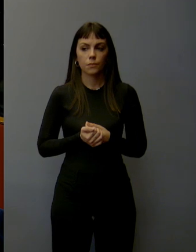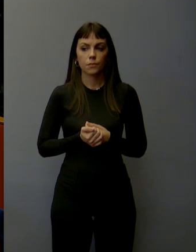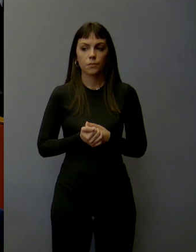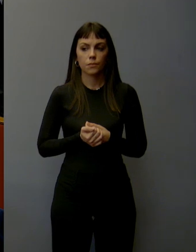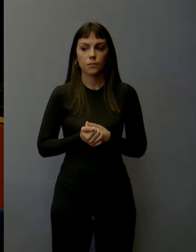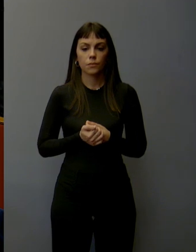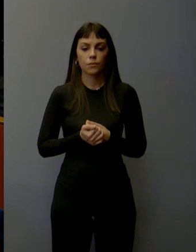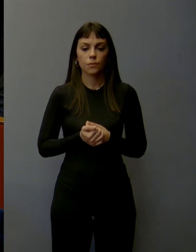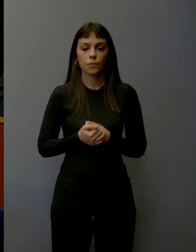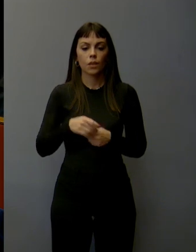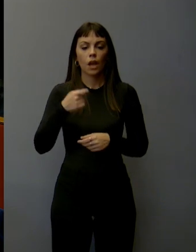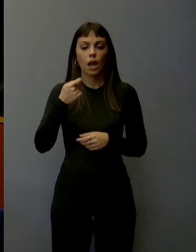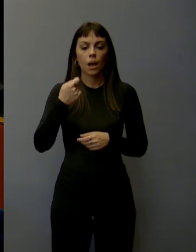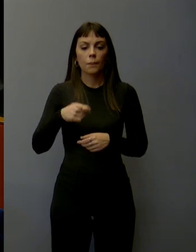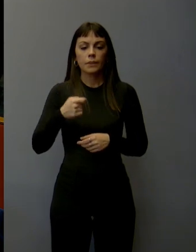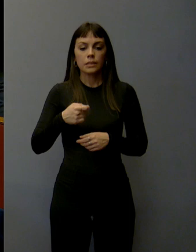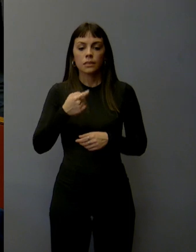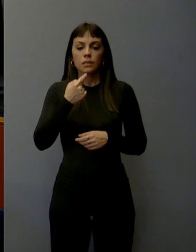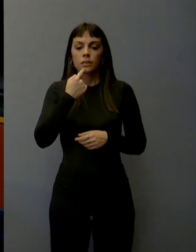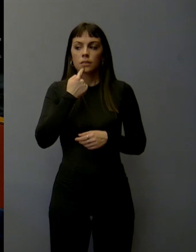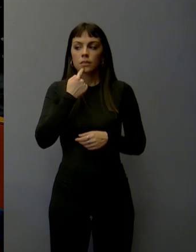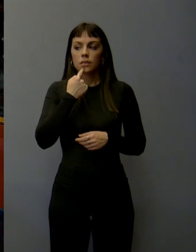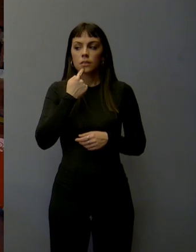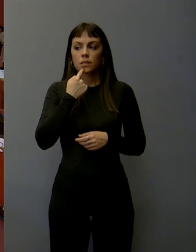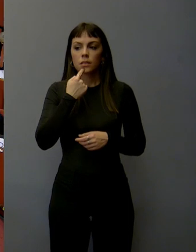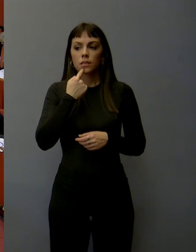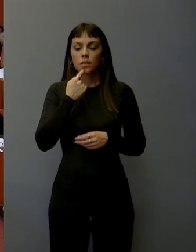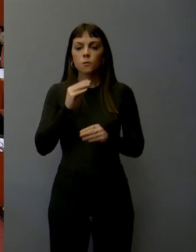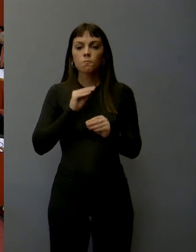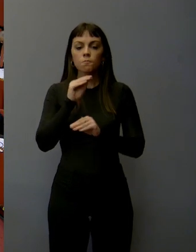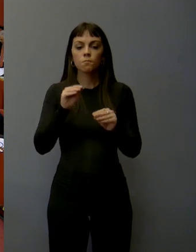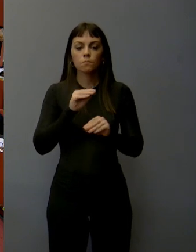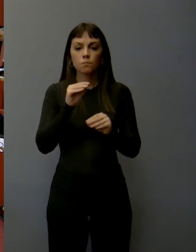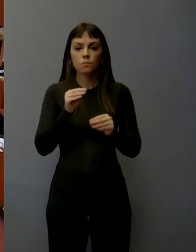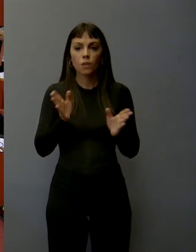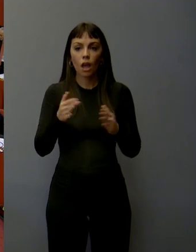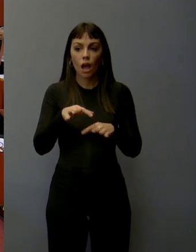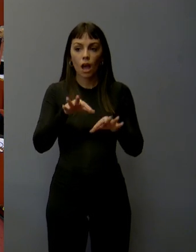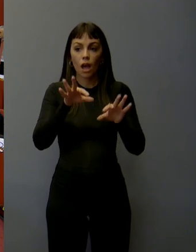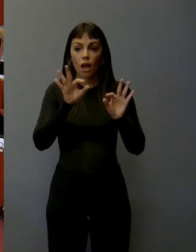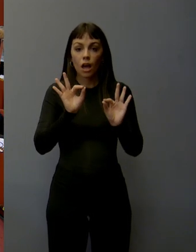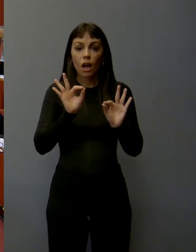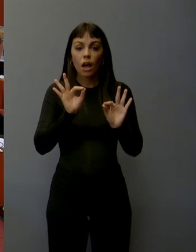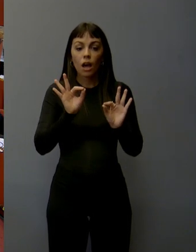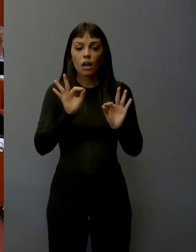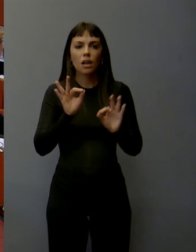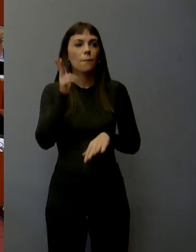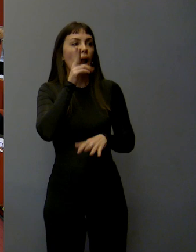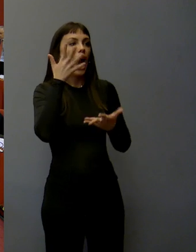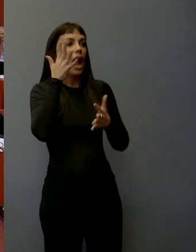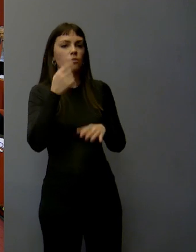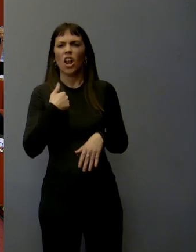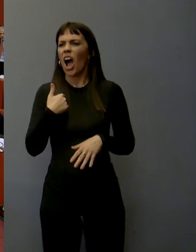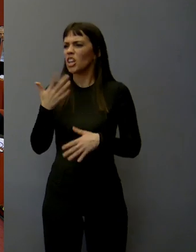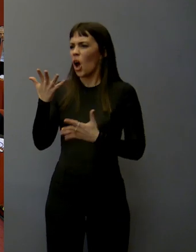presidente Io chiedo di sospendere di andare in capigruppo No non voglio né Bravo né applausi